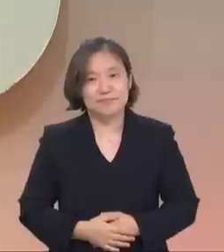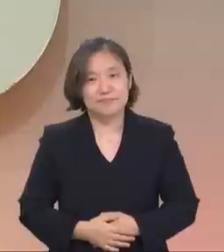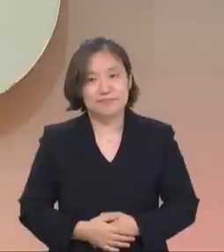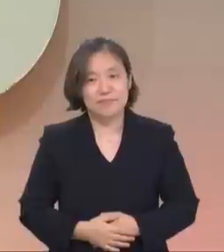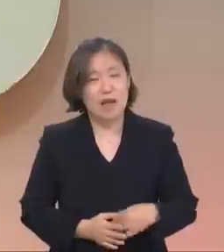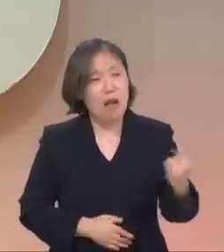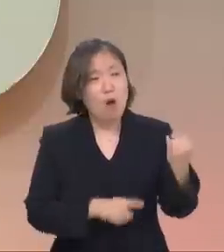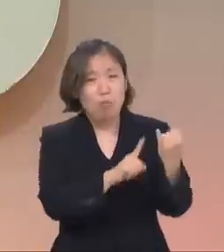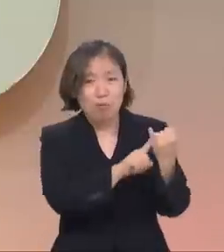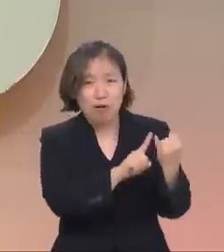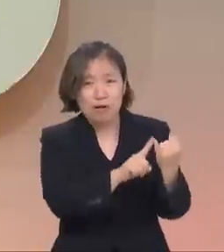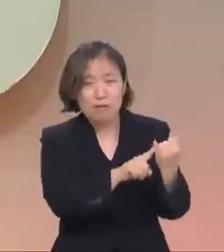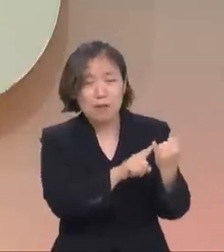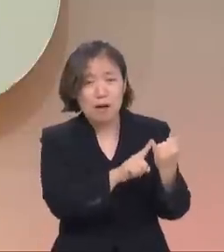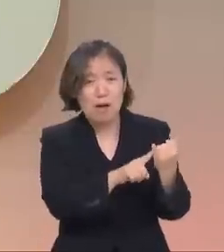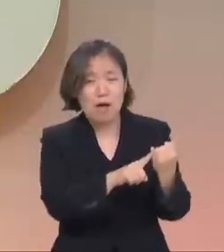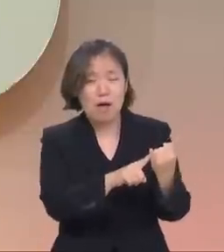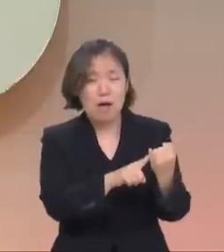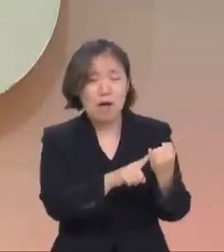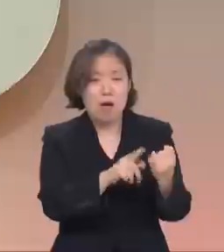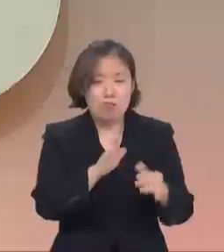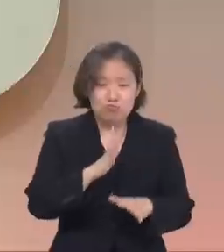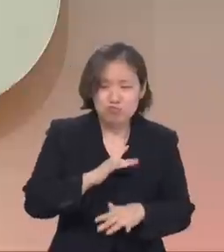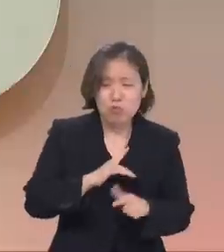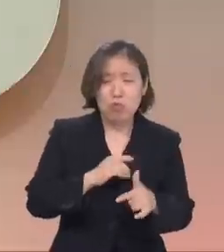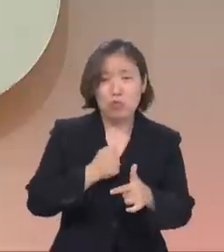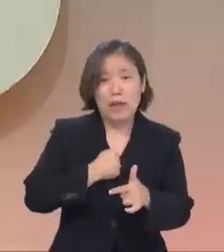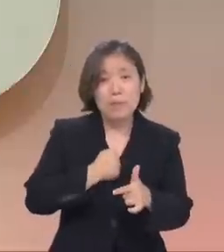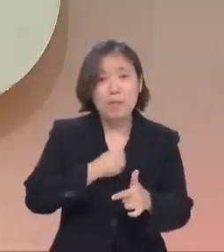보살님도 얼마나 무섭고 답답했겠습니까